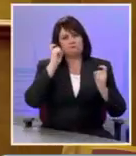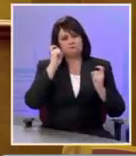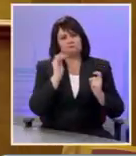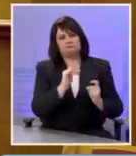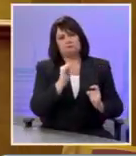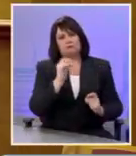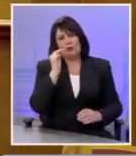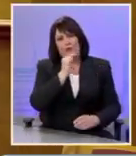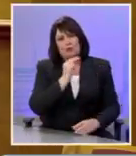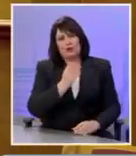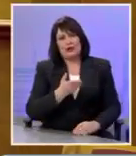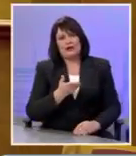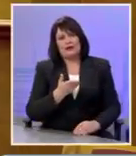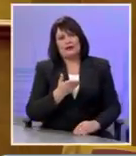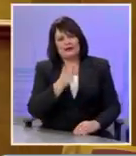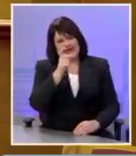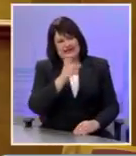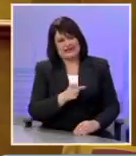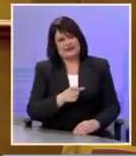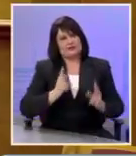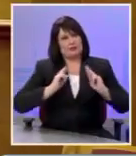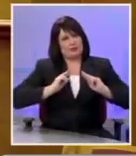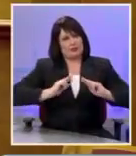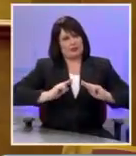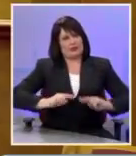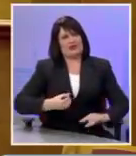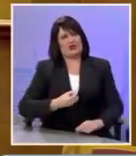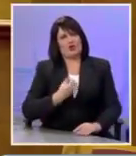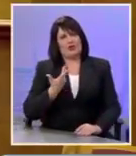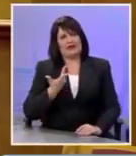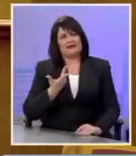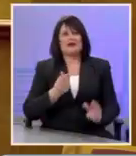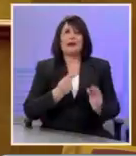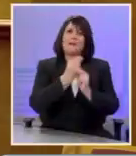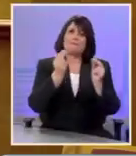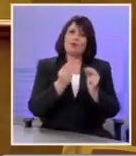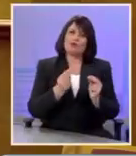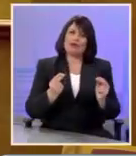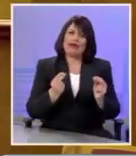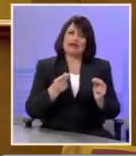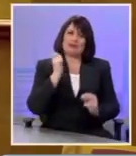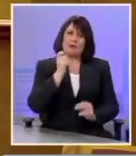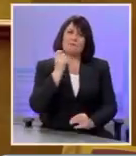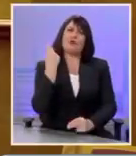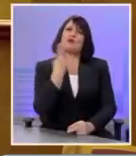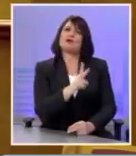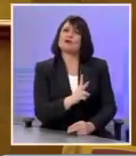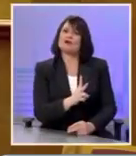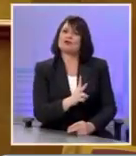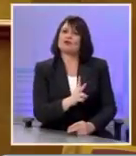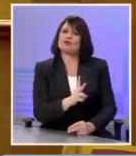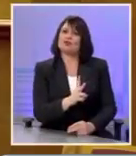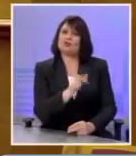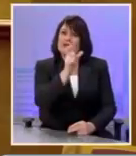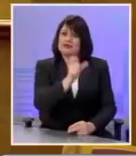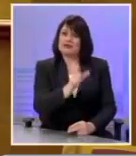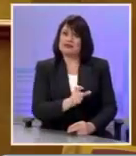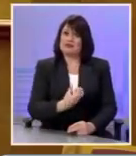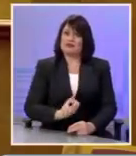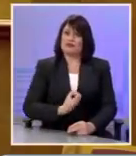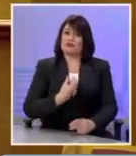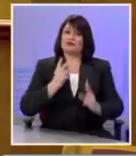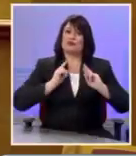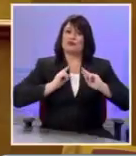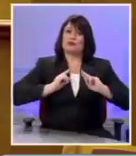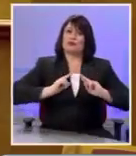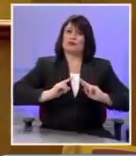Τσίπρα, είσαστε ικανοποιημένος από τα αποτελέσματα της πολιτικής σας? Είσαστε ικανοποιημένος